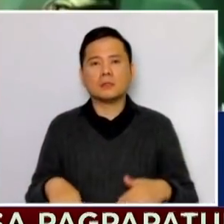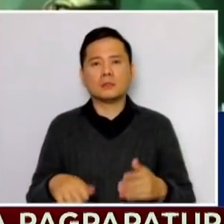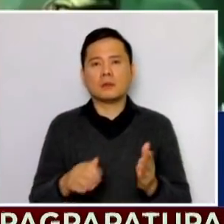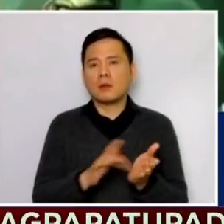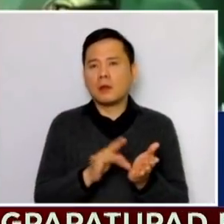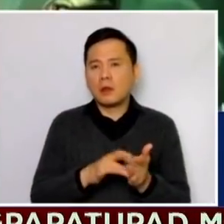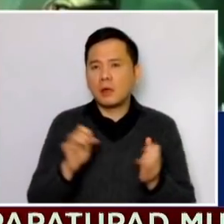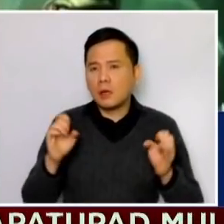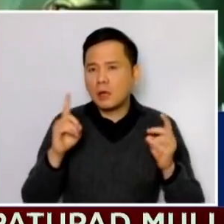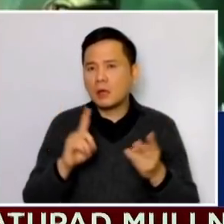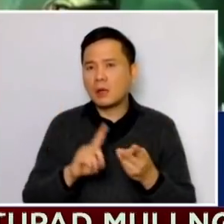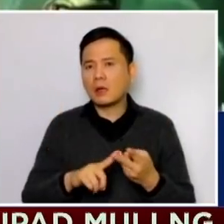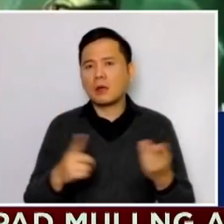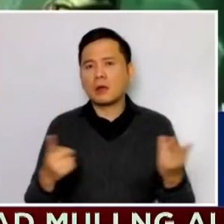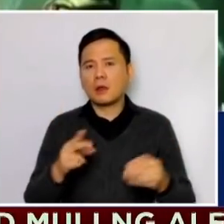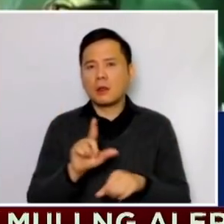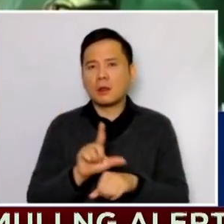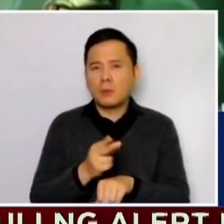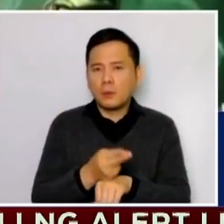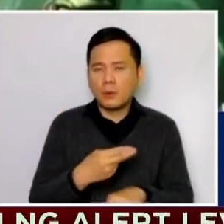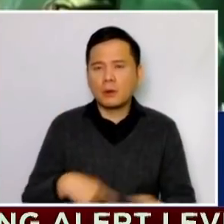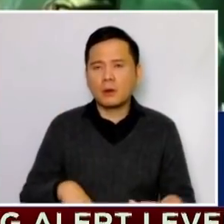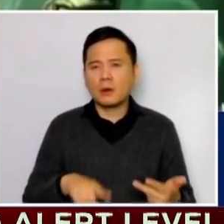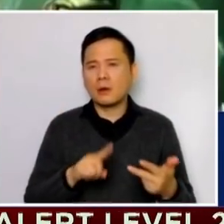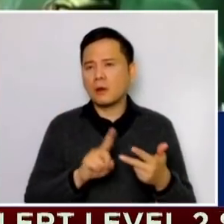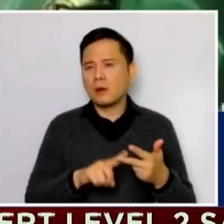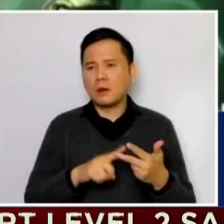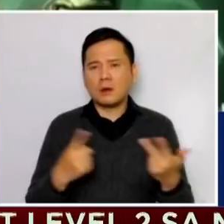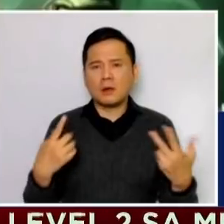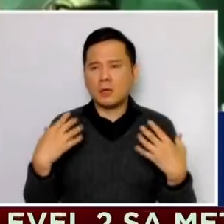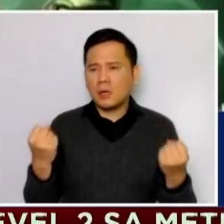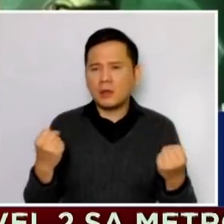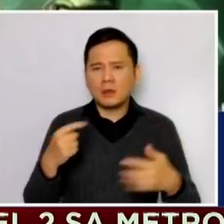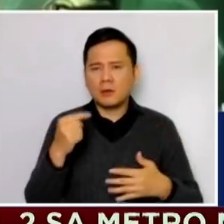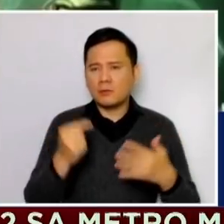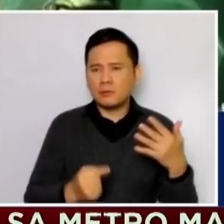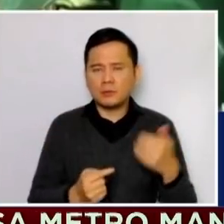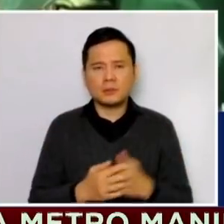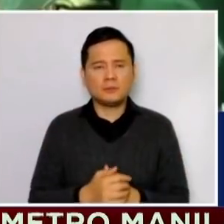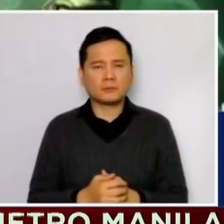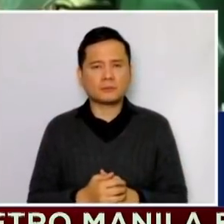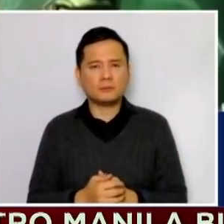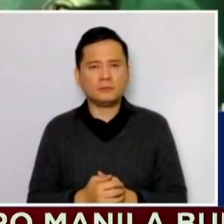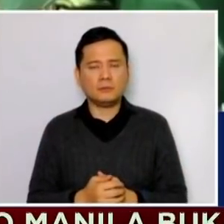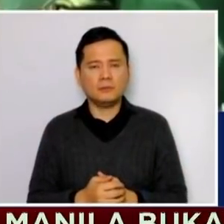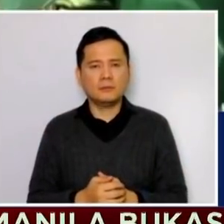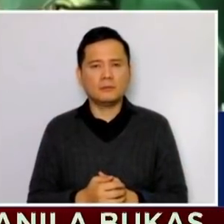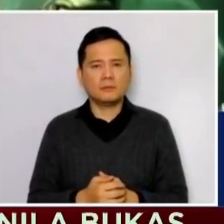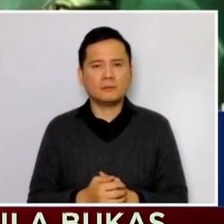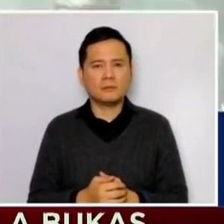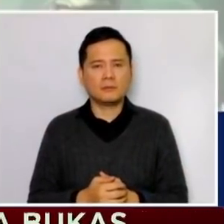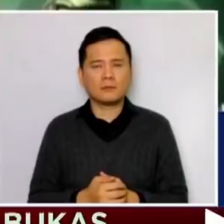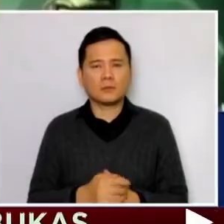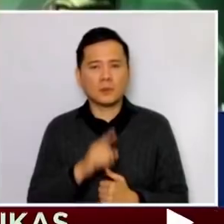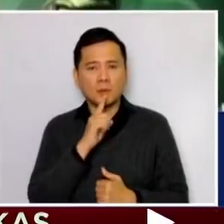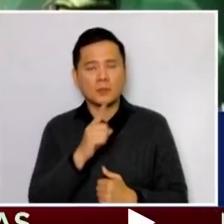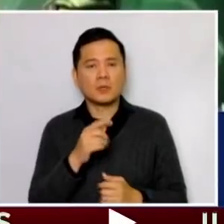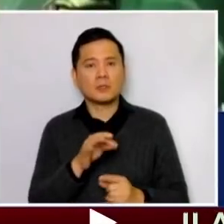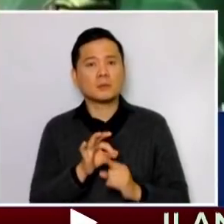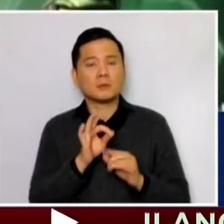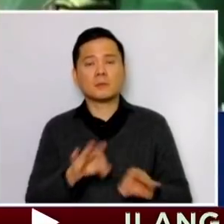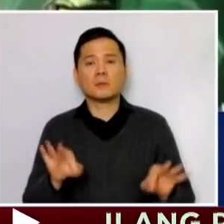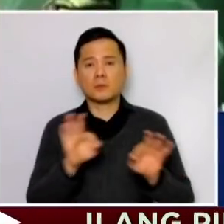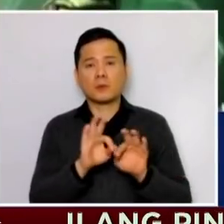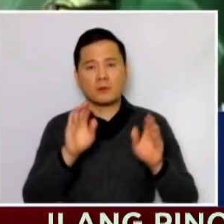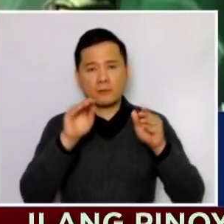kalusugan at maayos at masaganang pamumuhay at higit sa lahat ang kinabukasan ng kabataan.